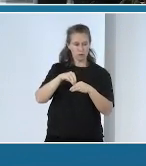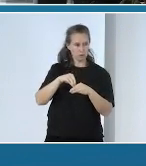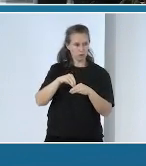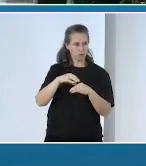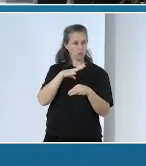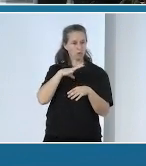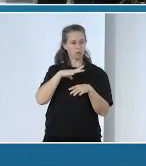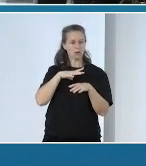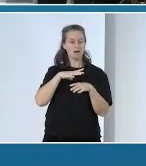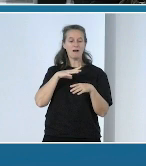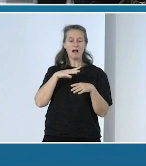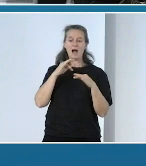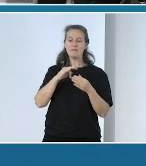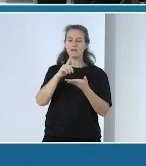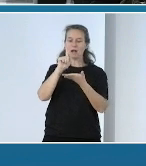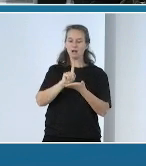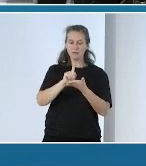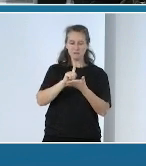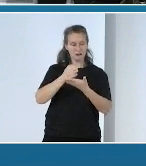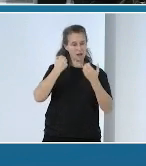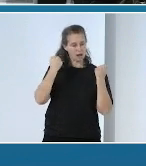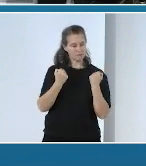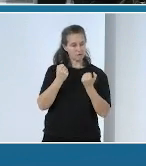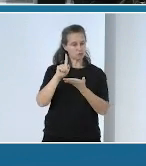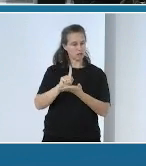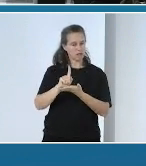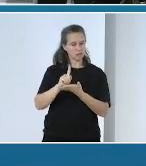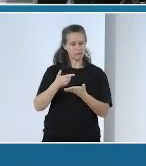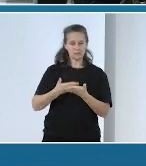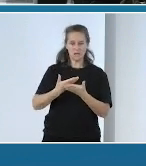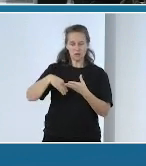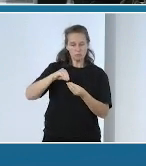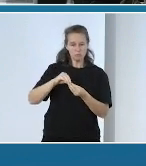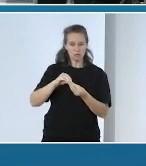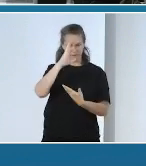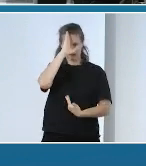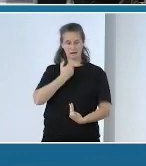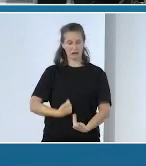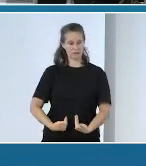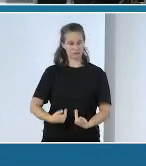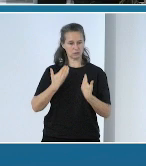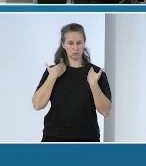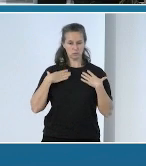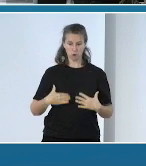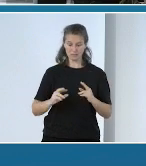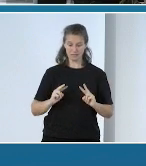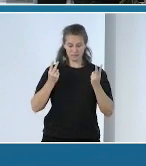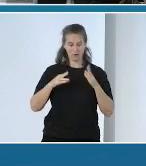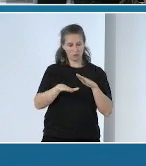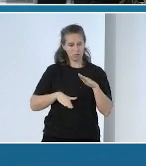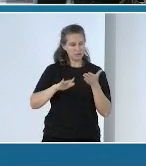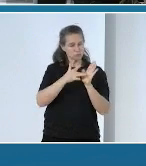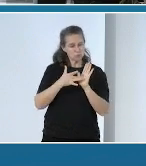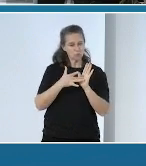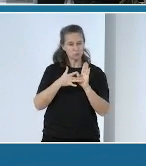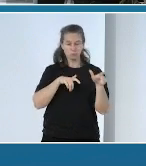Donc, le vecteur gravitaire, aligner la force gravitaire avec l'axe principal du corps, c'est la valeur de base dans tout